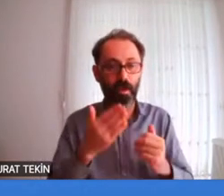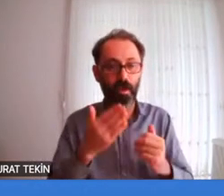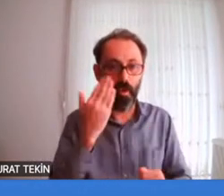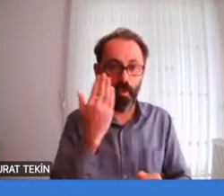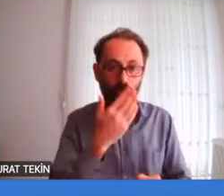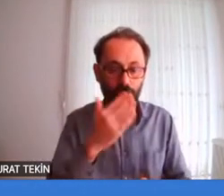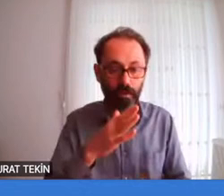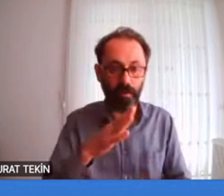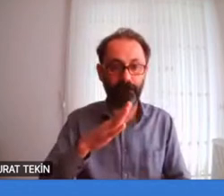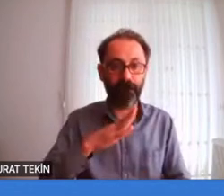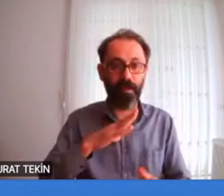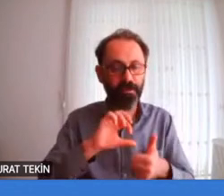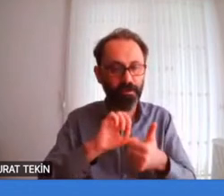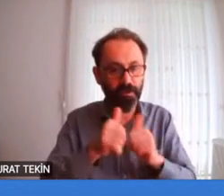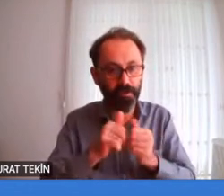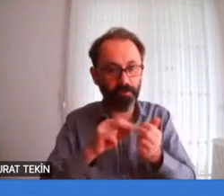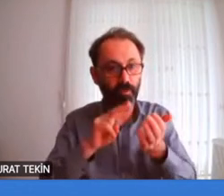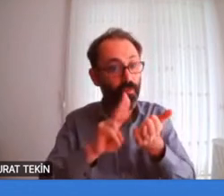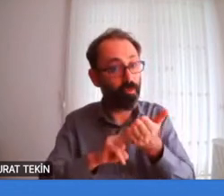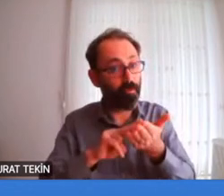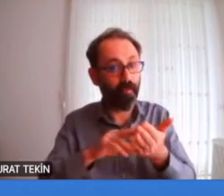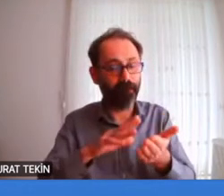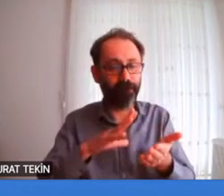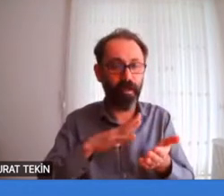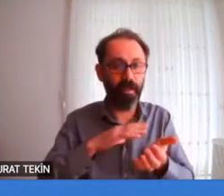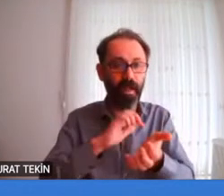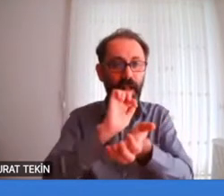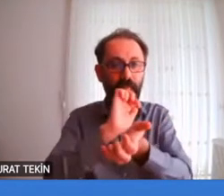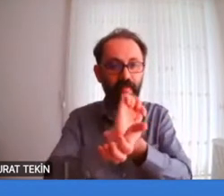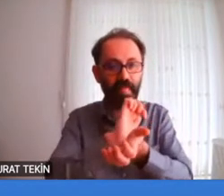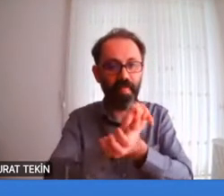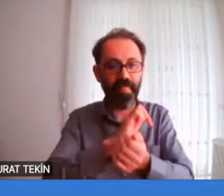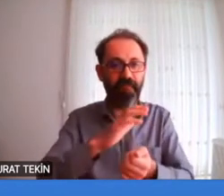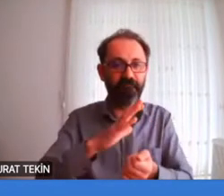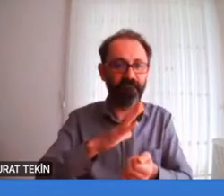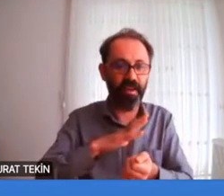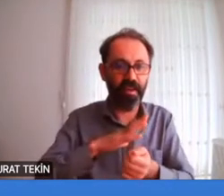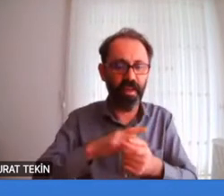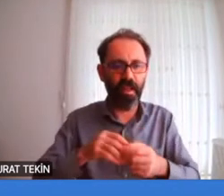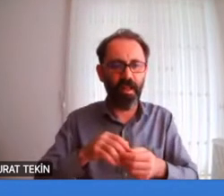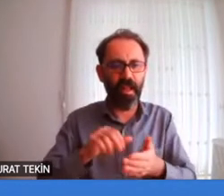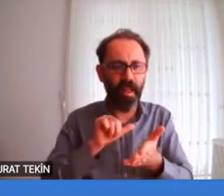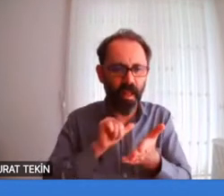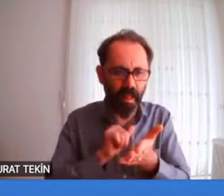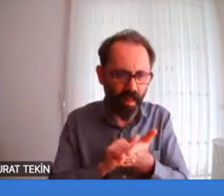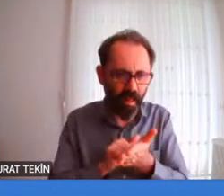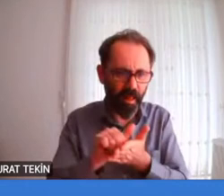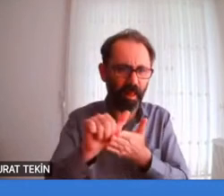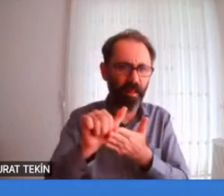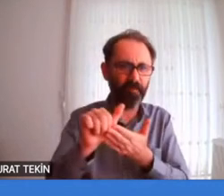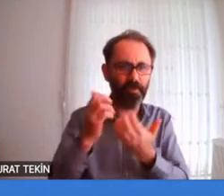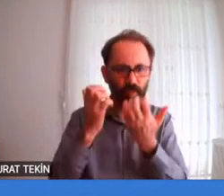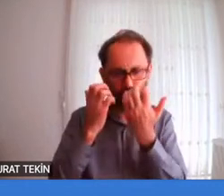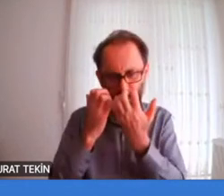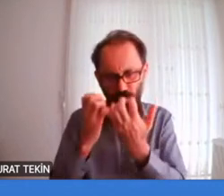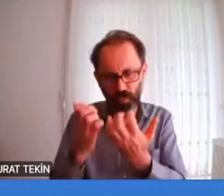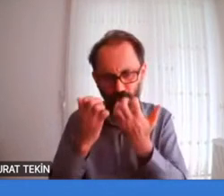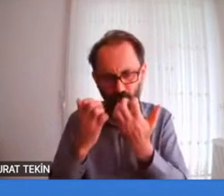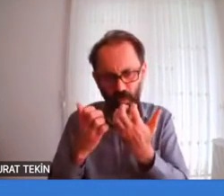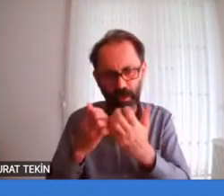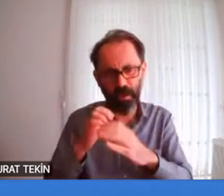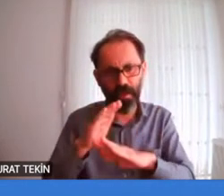kulüplerimiz, ailelerimiz, camialarımız birlikte bütün sevgi sağladık, takımımız şampiyon oldu. Bu noktada